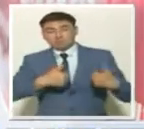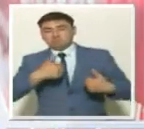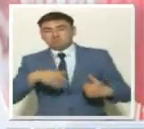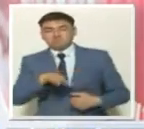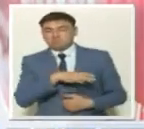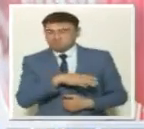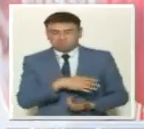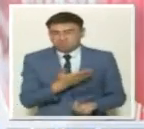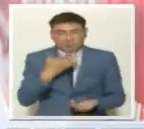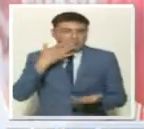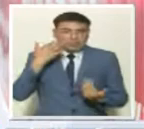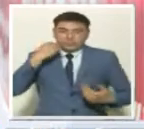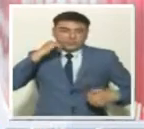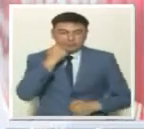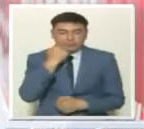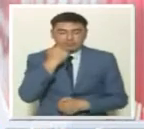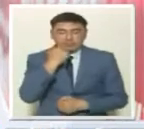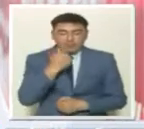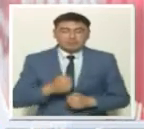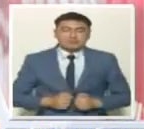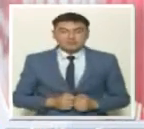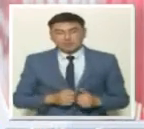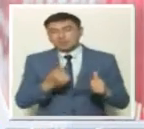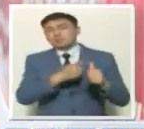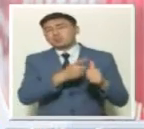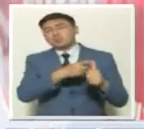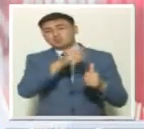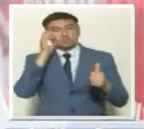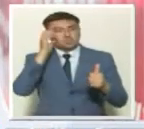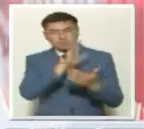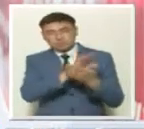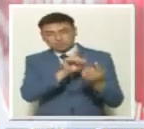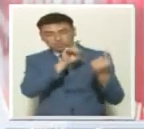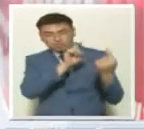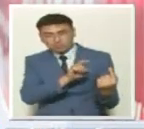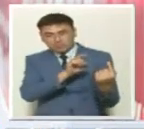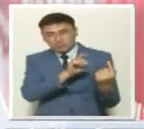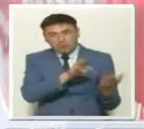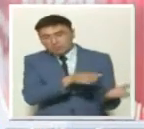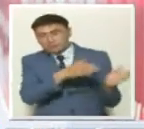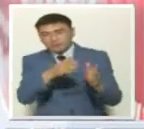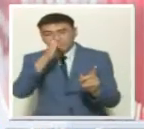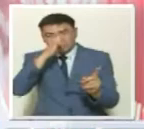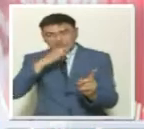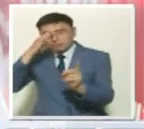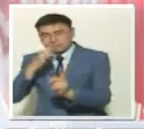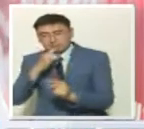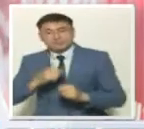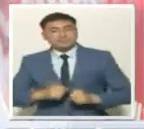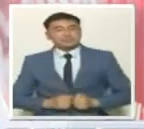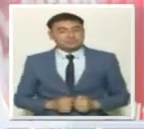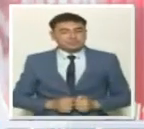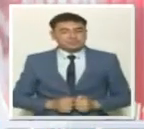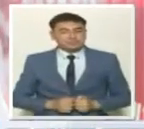Соревнования прошли для меня легко. Первый бой прошел со спортсменкой из Узбекистана, а потом состязалась с казахстанскими каратистками. В финале я